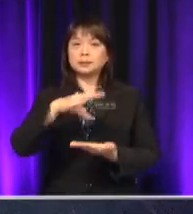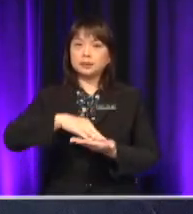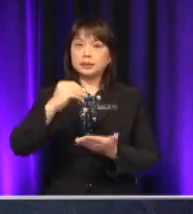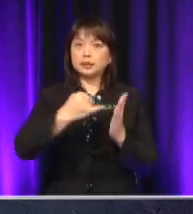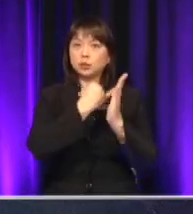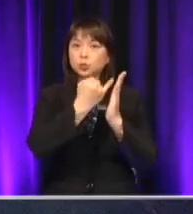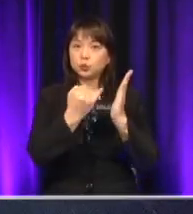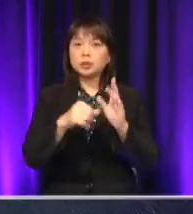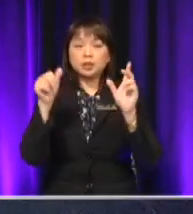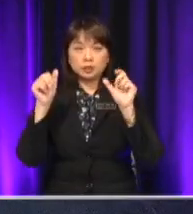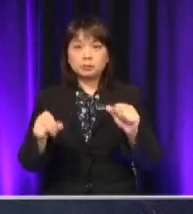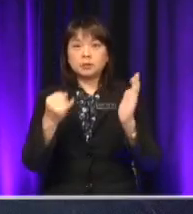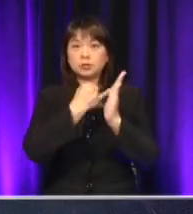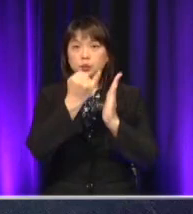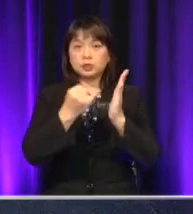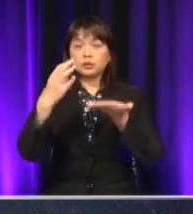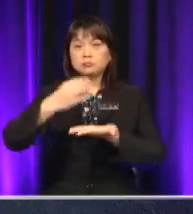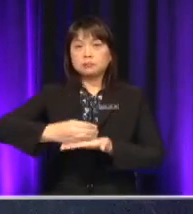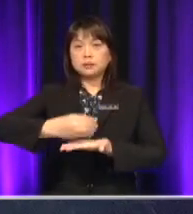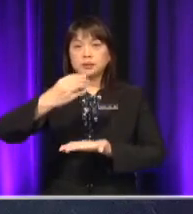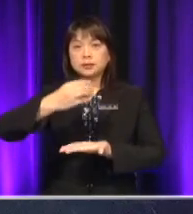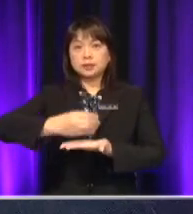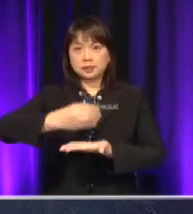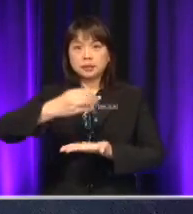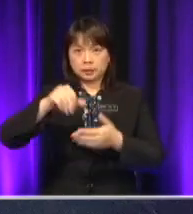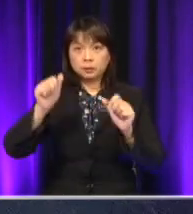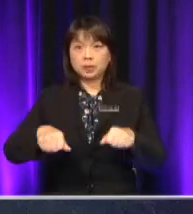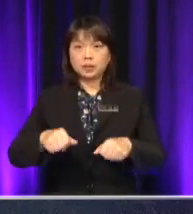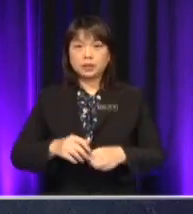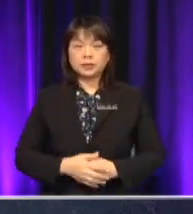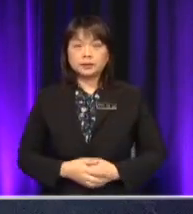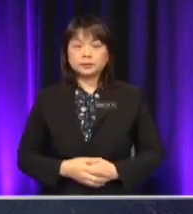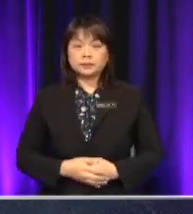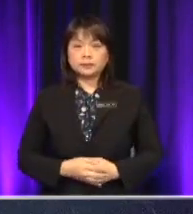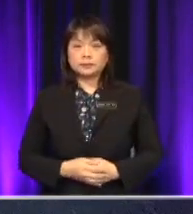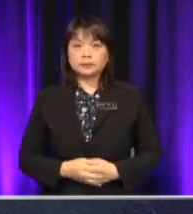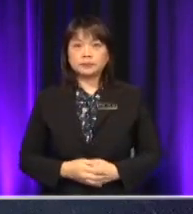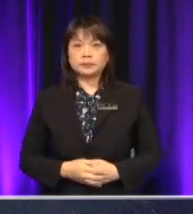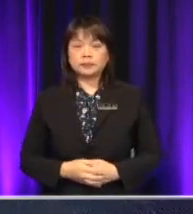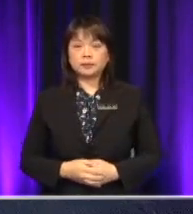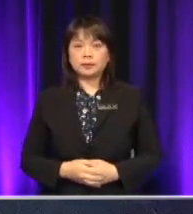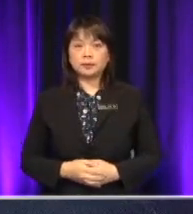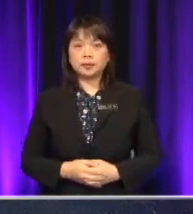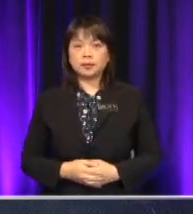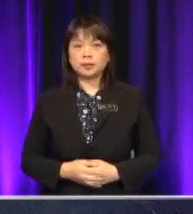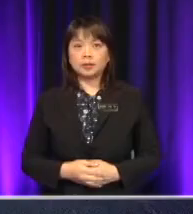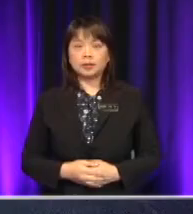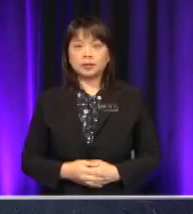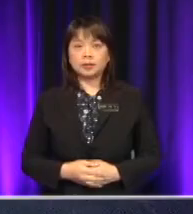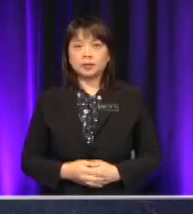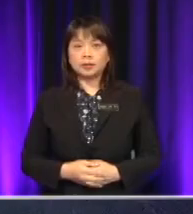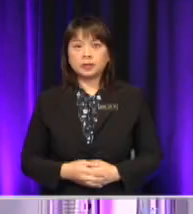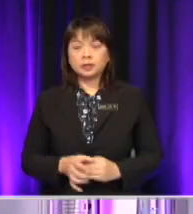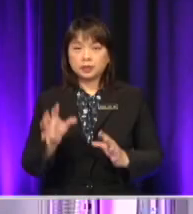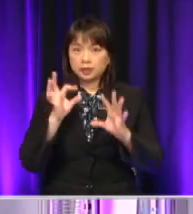tolong lukiskan dekat cikgu beaker? Macam mana bentuk beaker? Kalau kelalang kon macam ni, cikgu tolong kelalang kon. Okey, kalau kelalang kon dia macam ni.